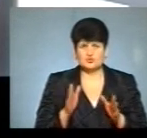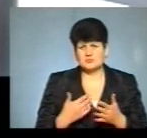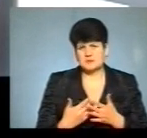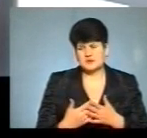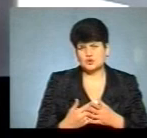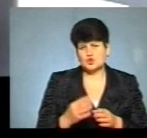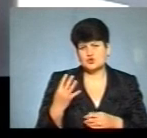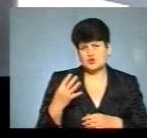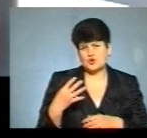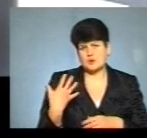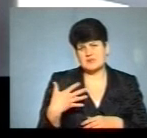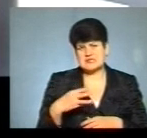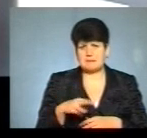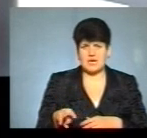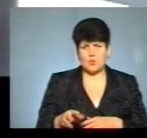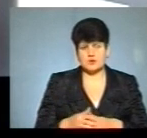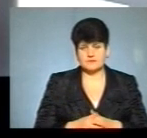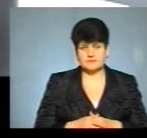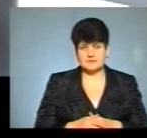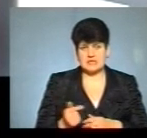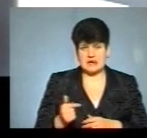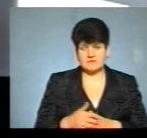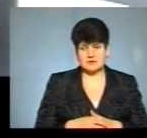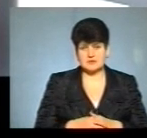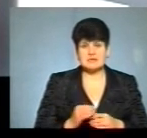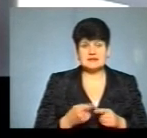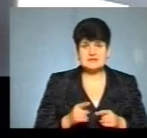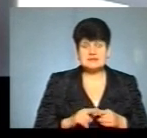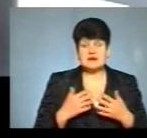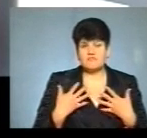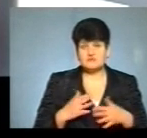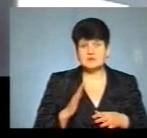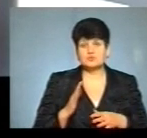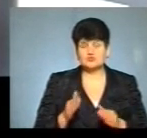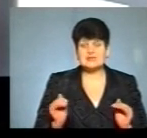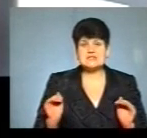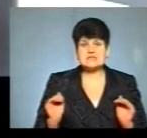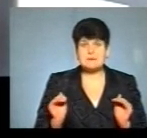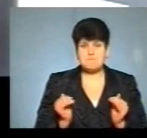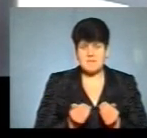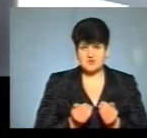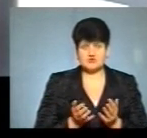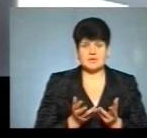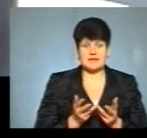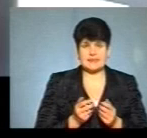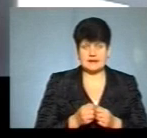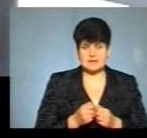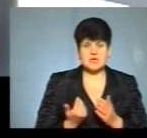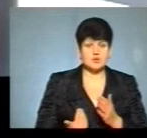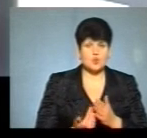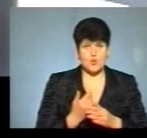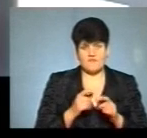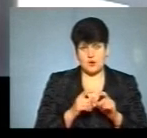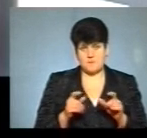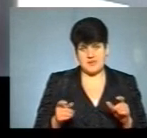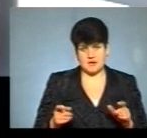в розмірі 40-50 мільйонів гривень. Тобто це буде вже зменшена кількість нових об'єктів,